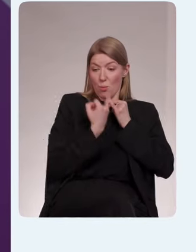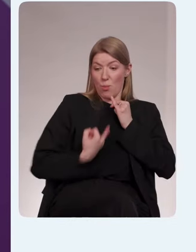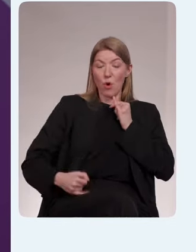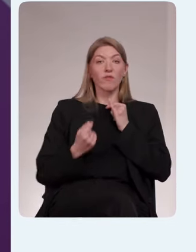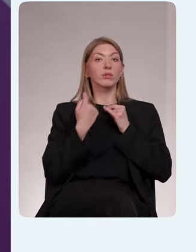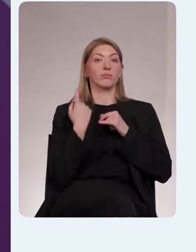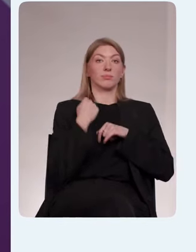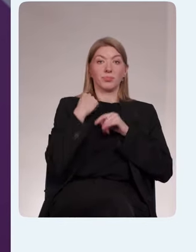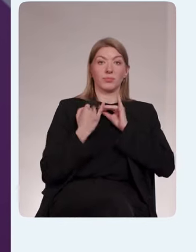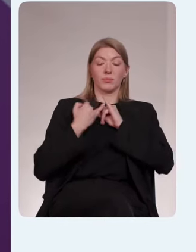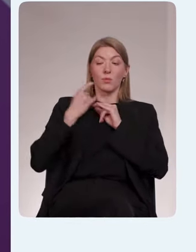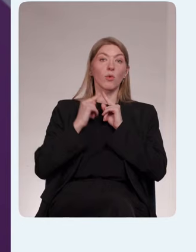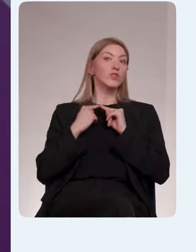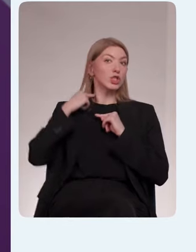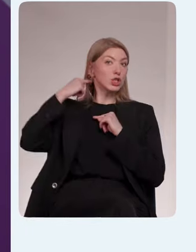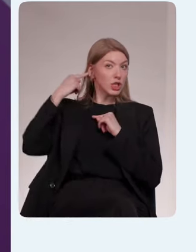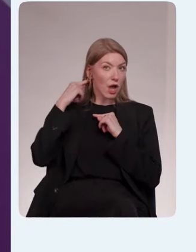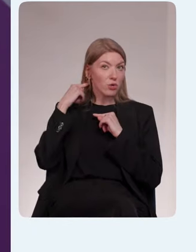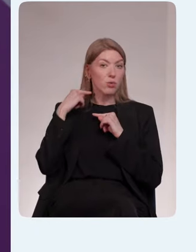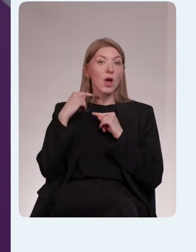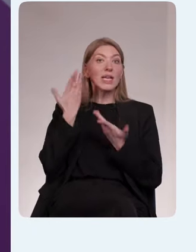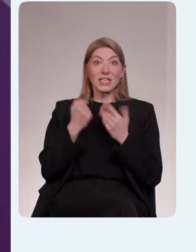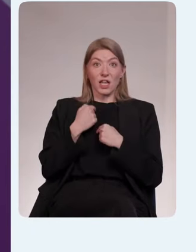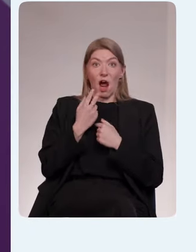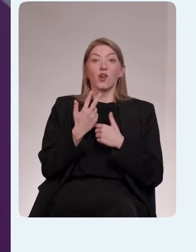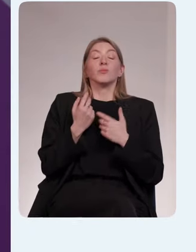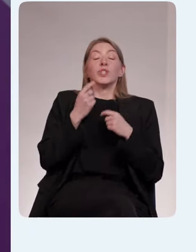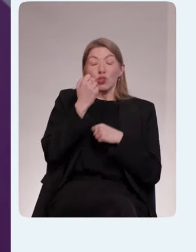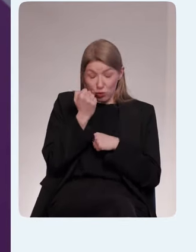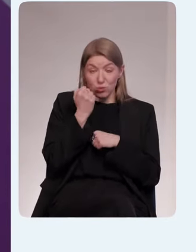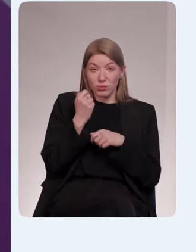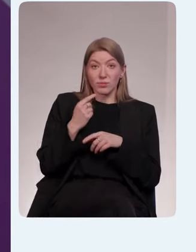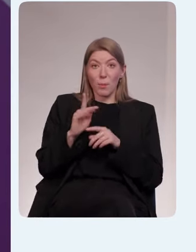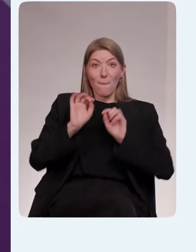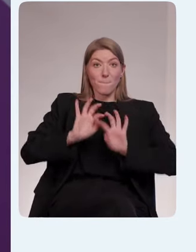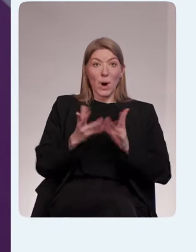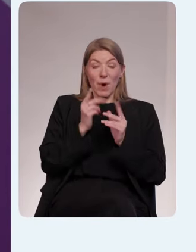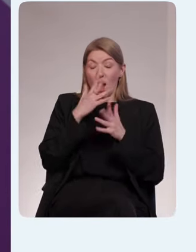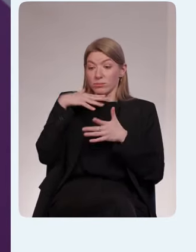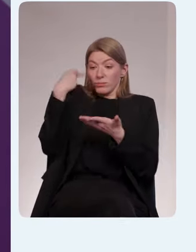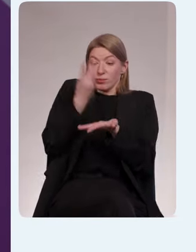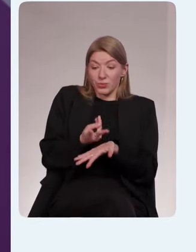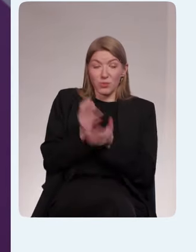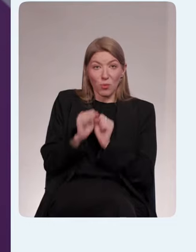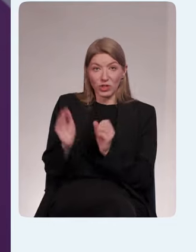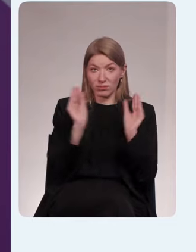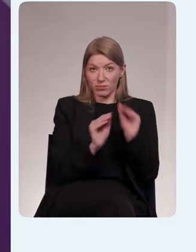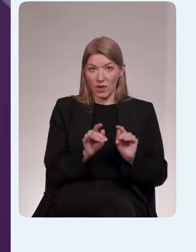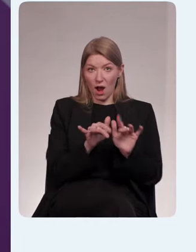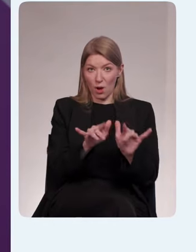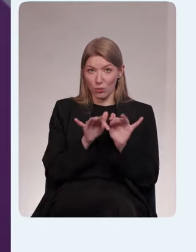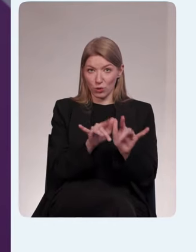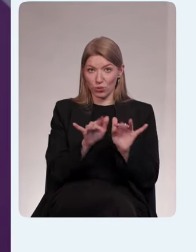шею. Я, если чихну, то из того, что выпадет, можно комп собрать.